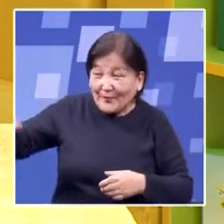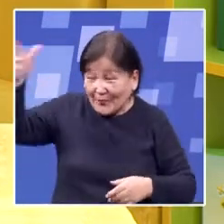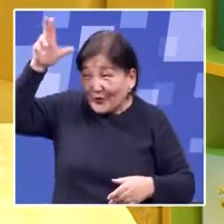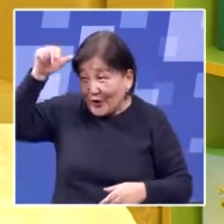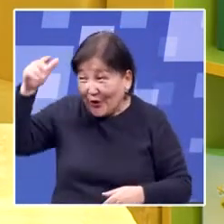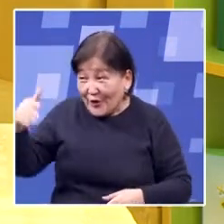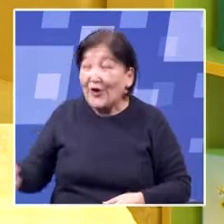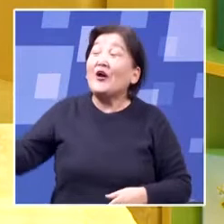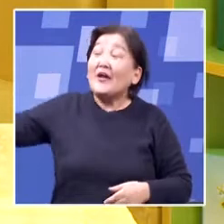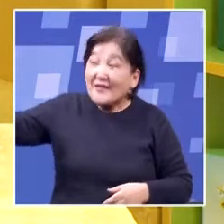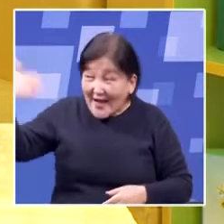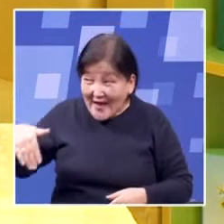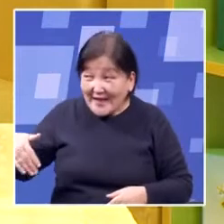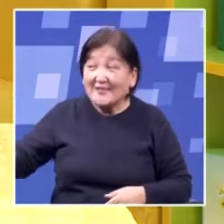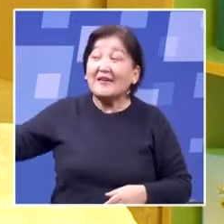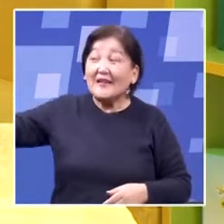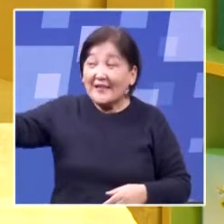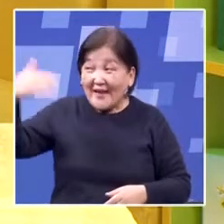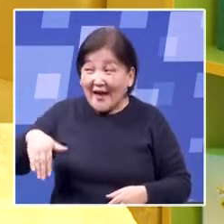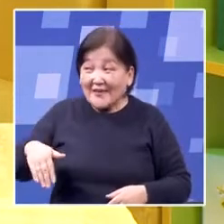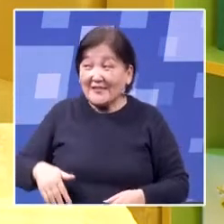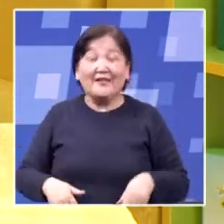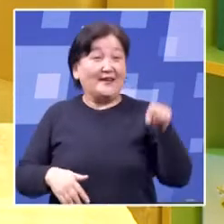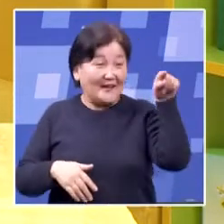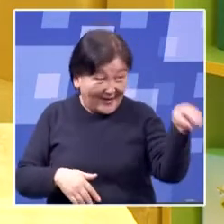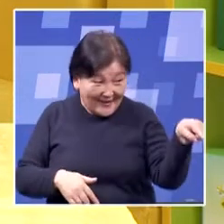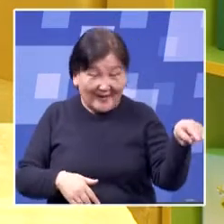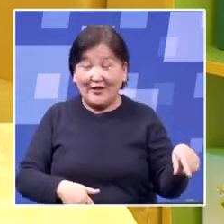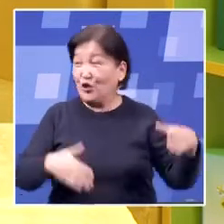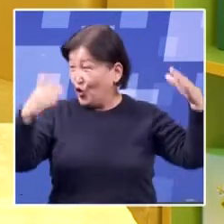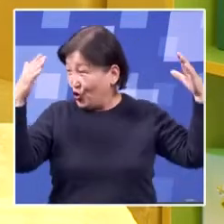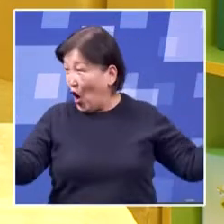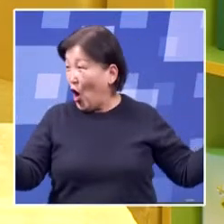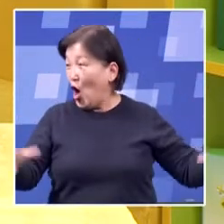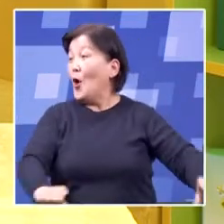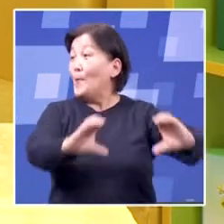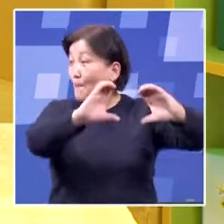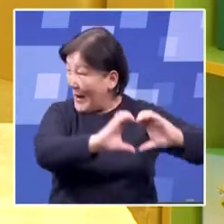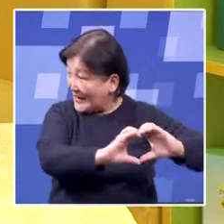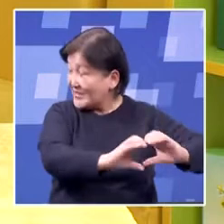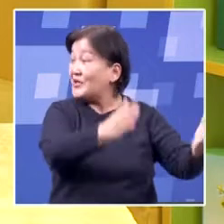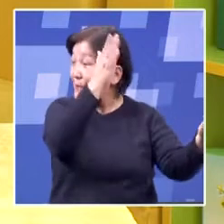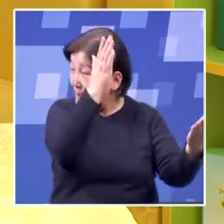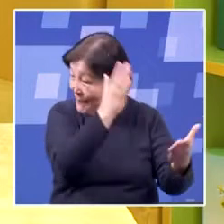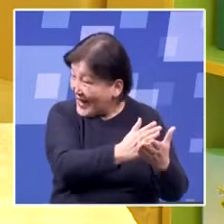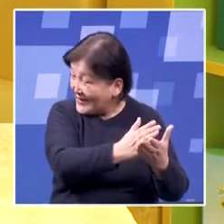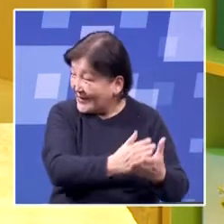дуудъя. Нохой нохой наашир наашир энд